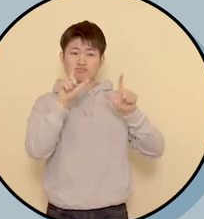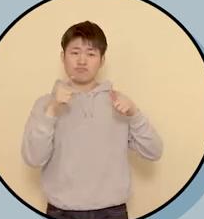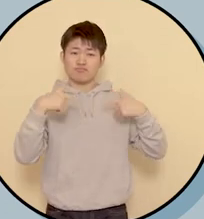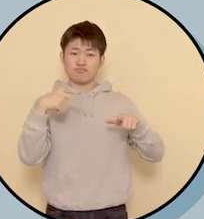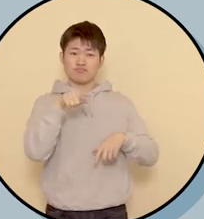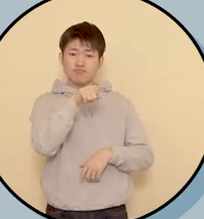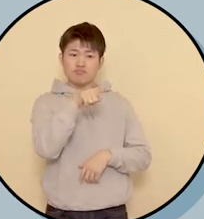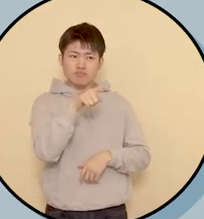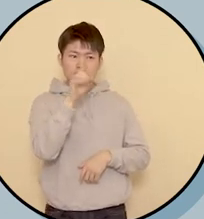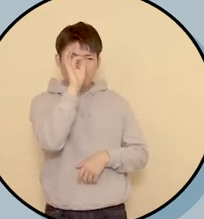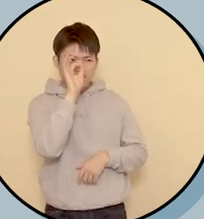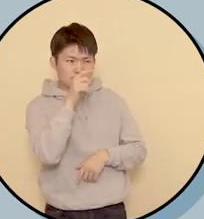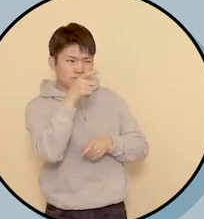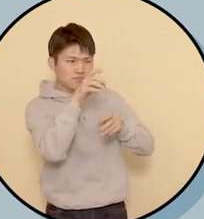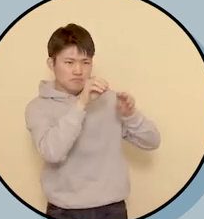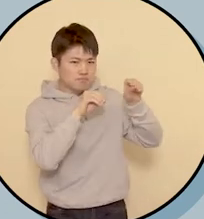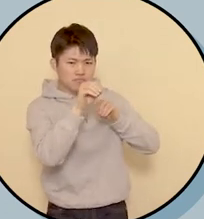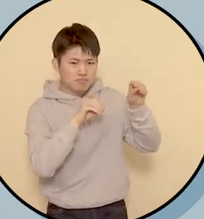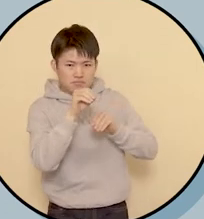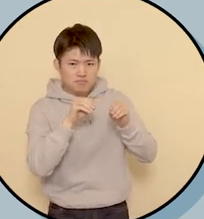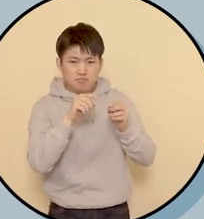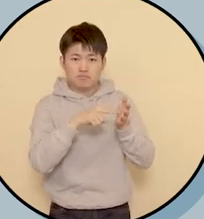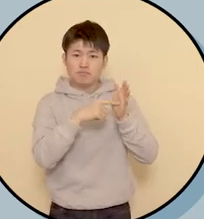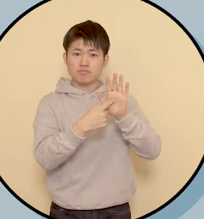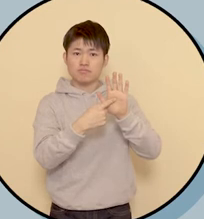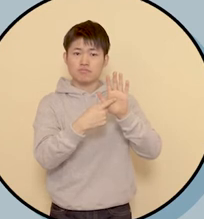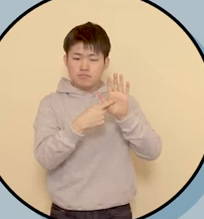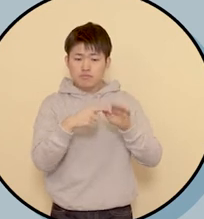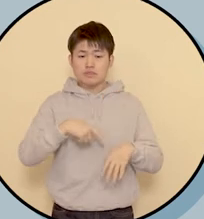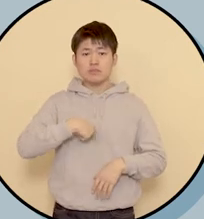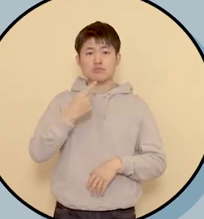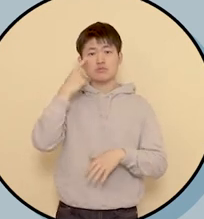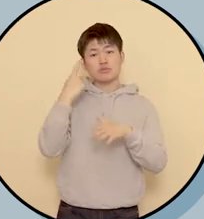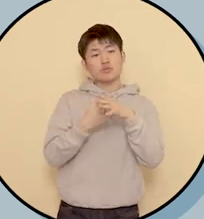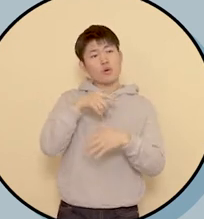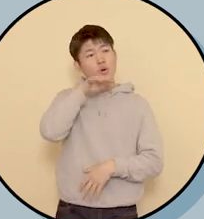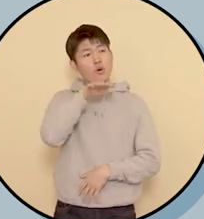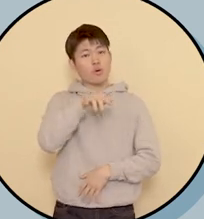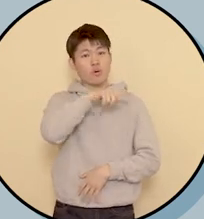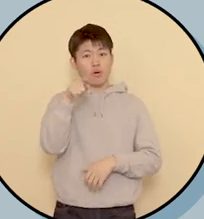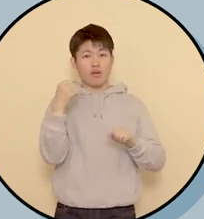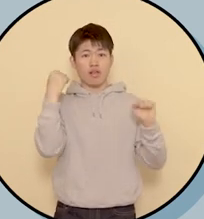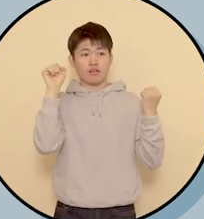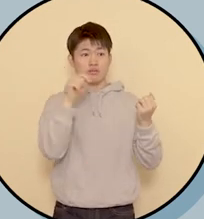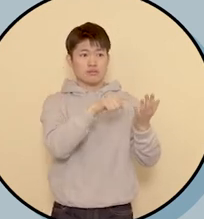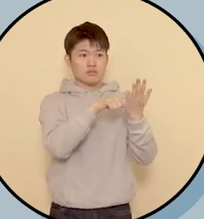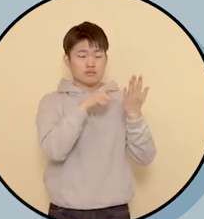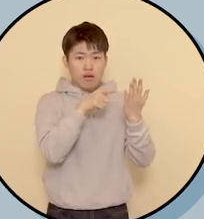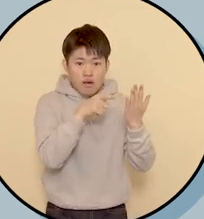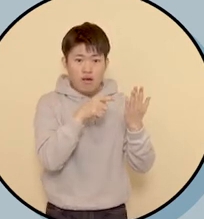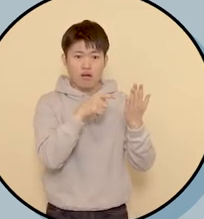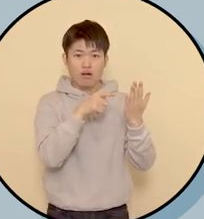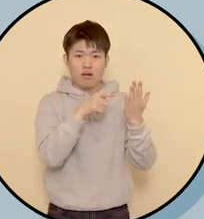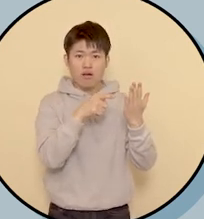とか、なんかご本人の自分が喋ってる、まさか演劇にされると思ってないような、なんか話が、アートになっていくみ